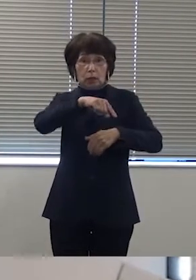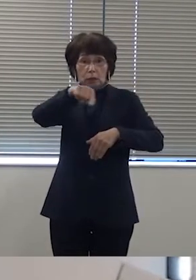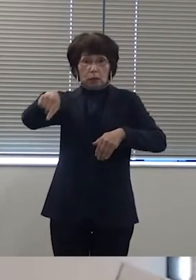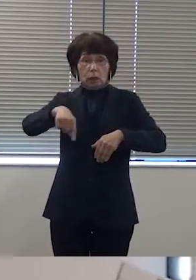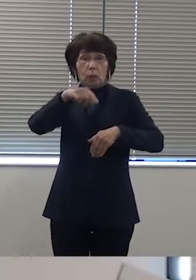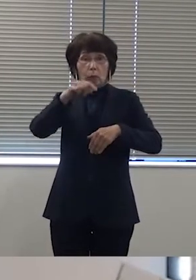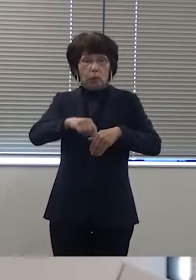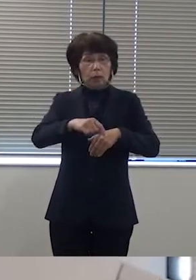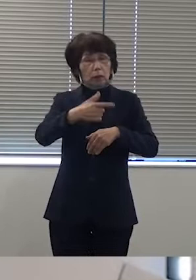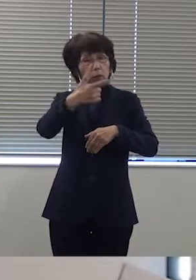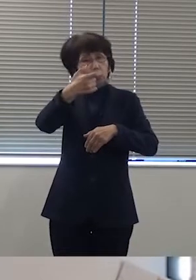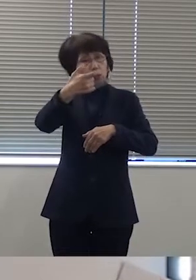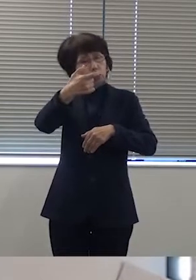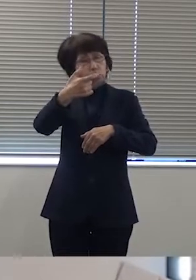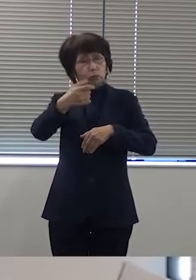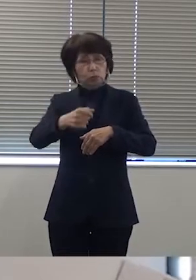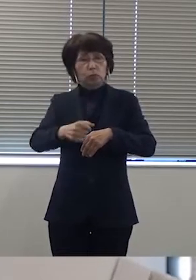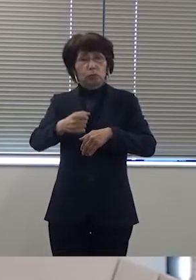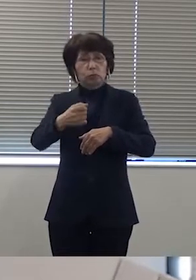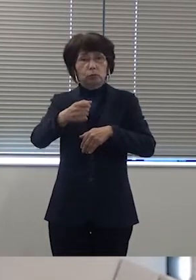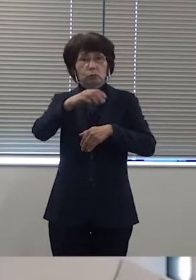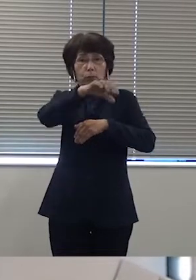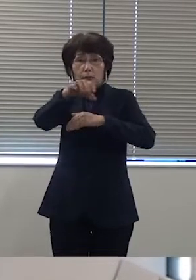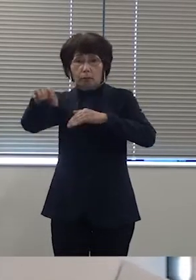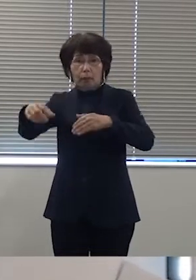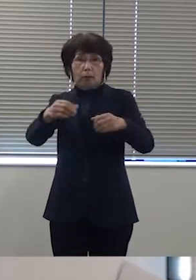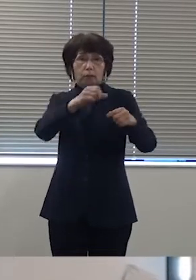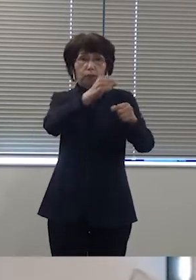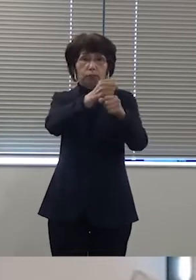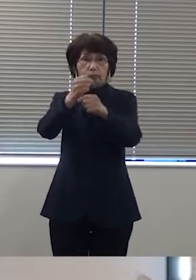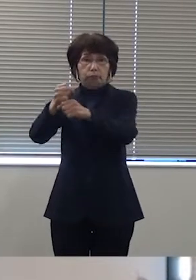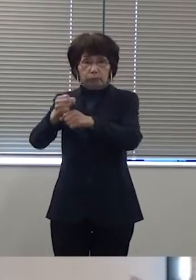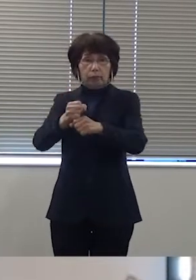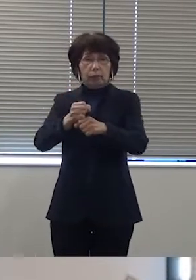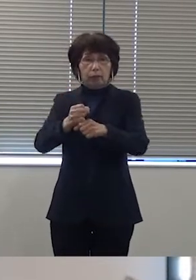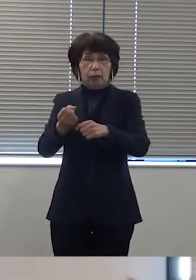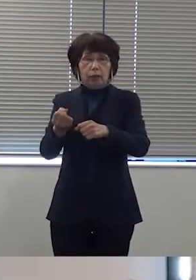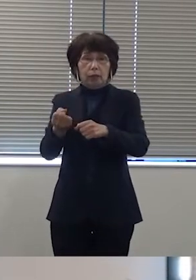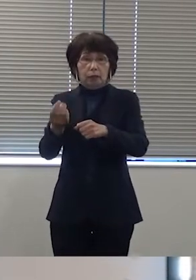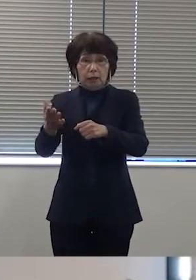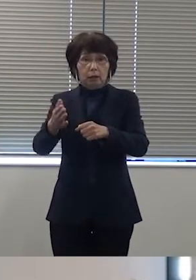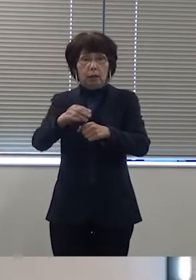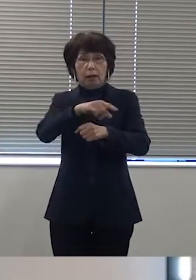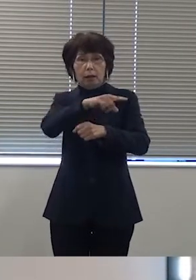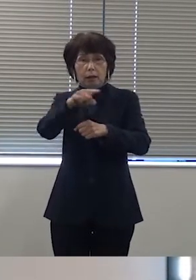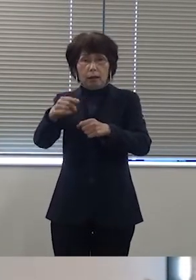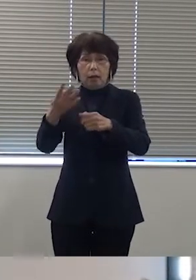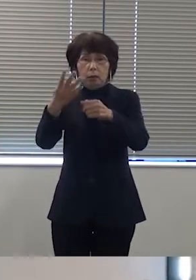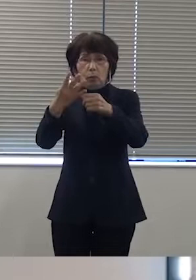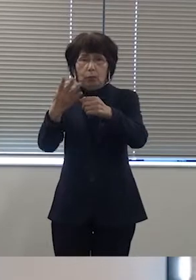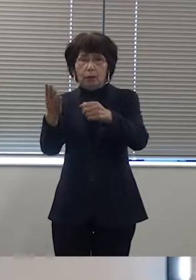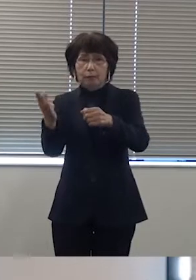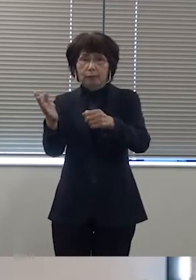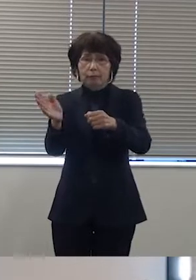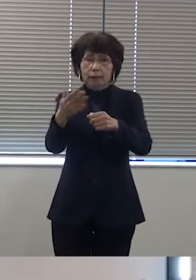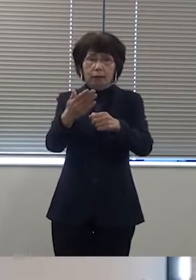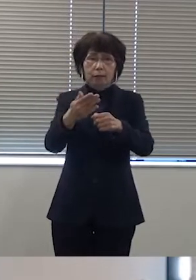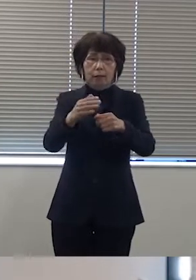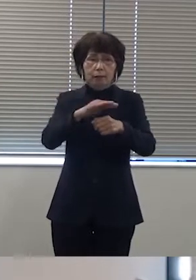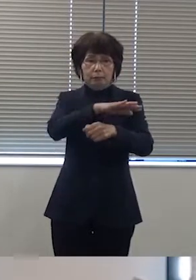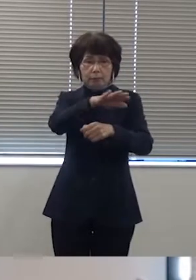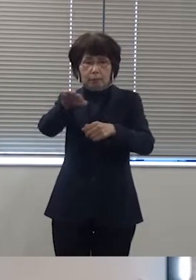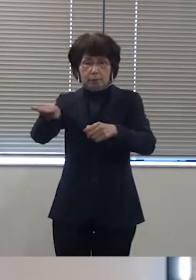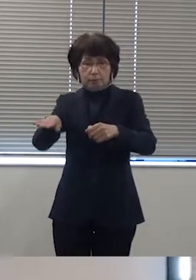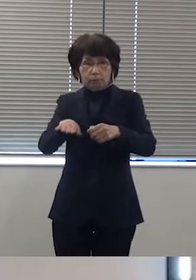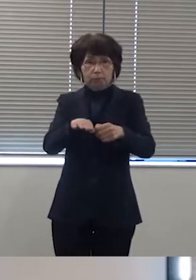くできているんですが、令和4年度から全市展開します。で、補助犬相談窓口はさらにですね、おそらく3桁